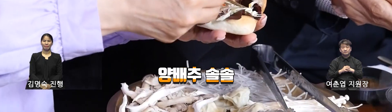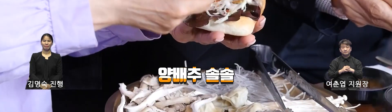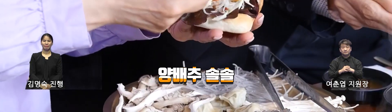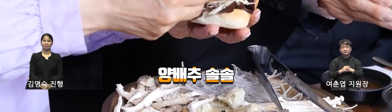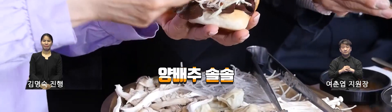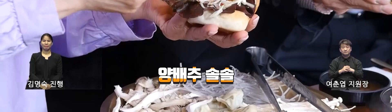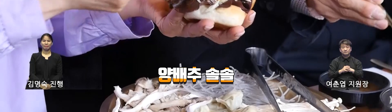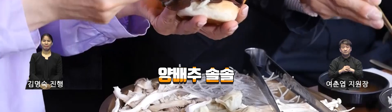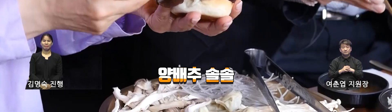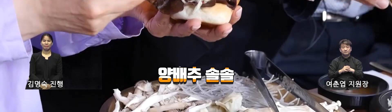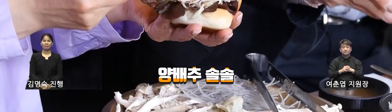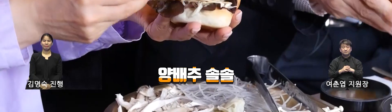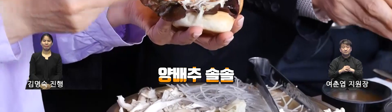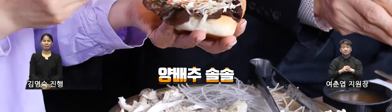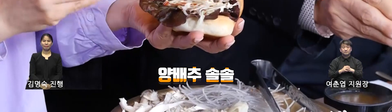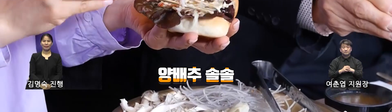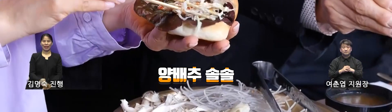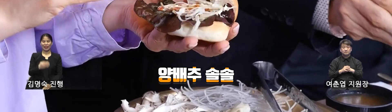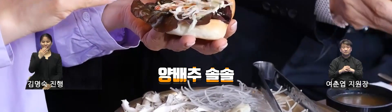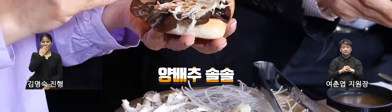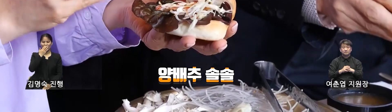자. 이제 사장님이.